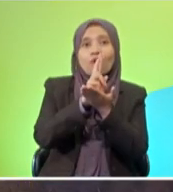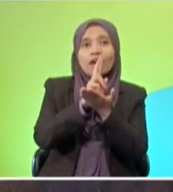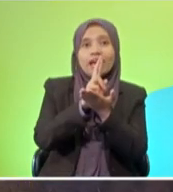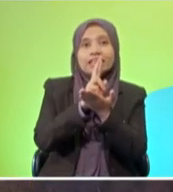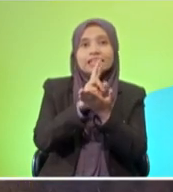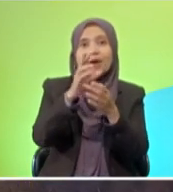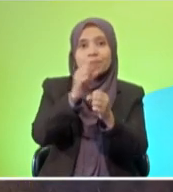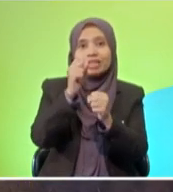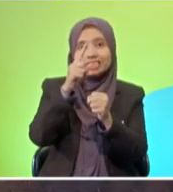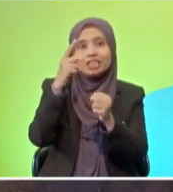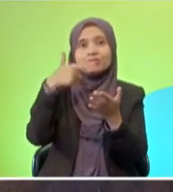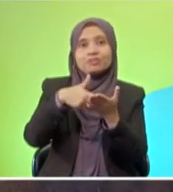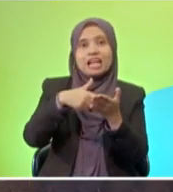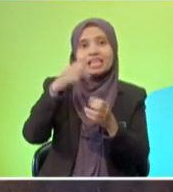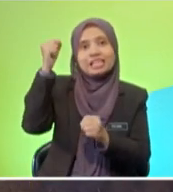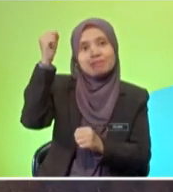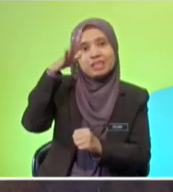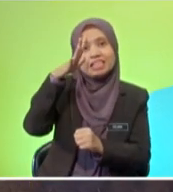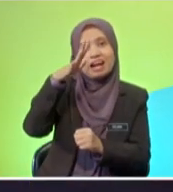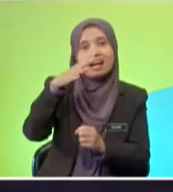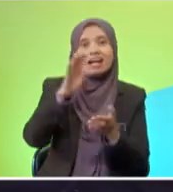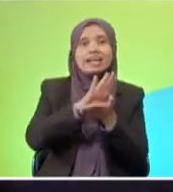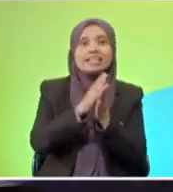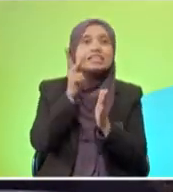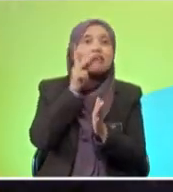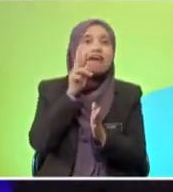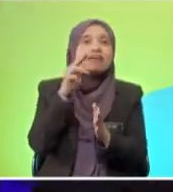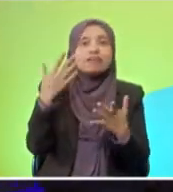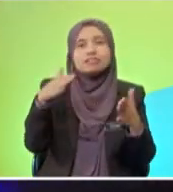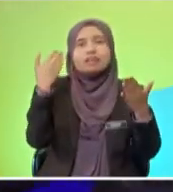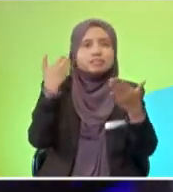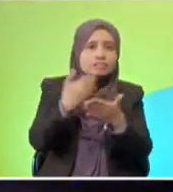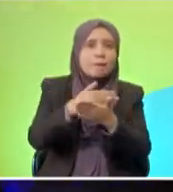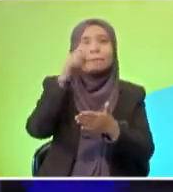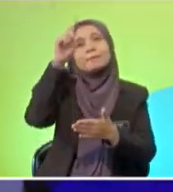bintang menuju ke bulan Saya sudah sampai ke bulan